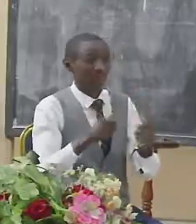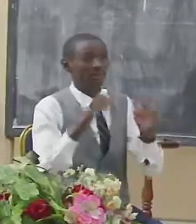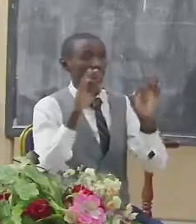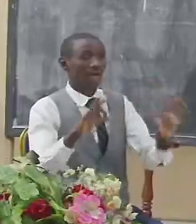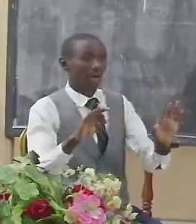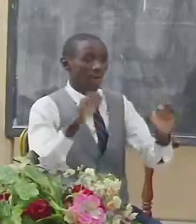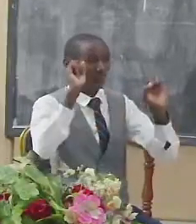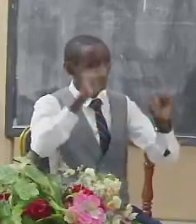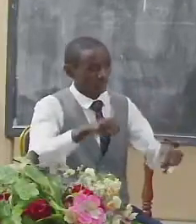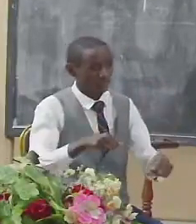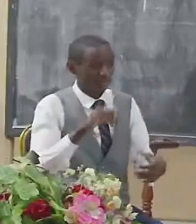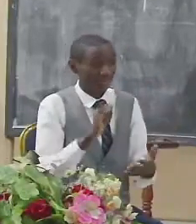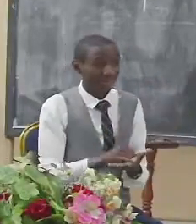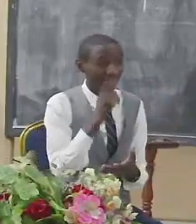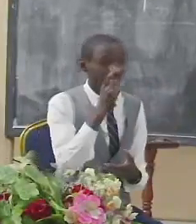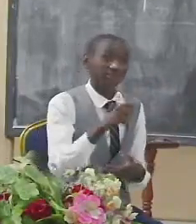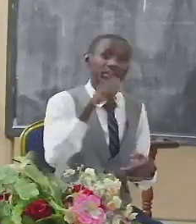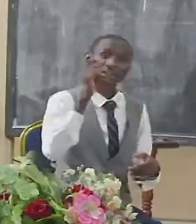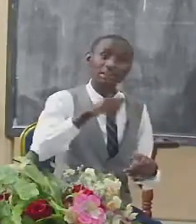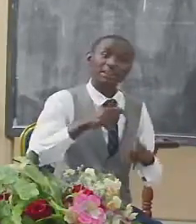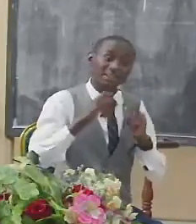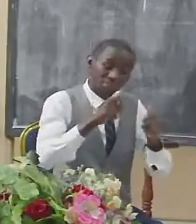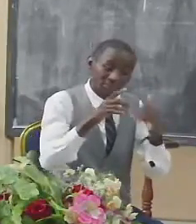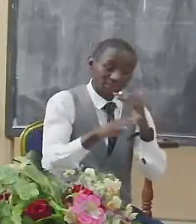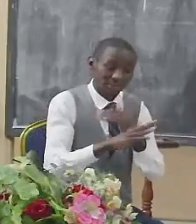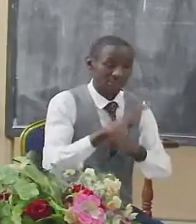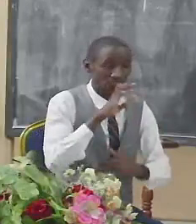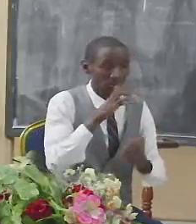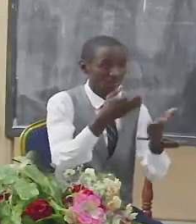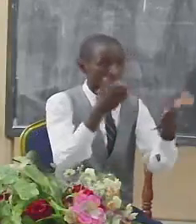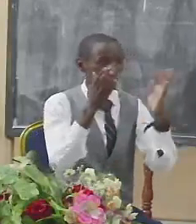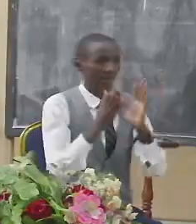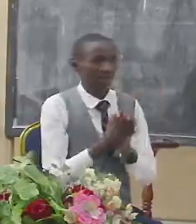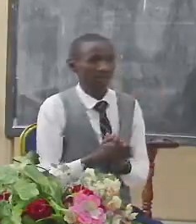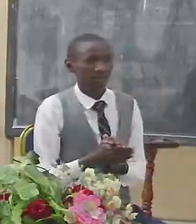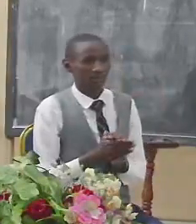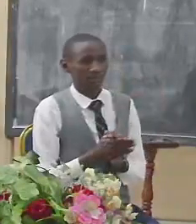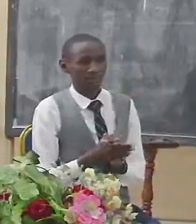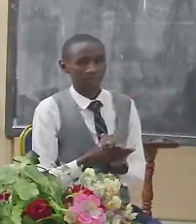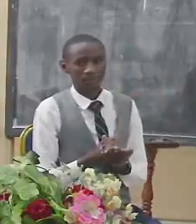Oui, ndio. Urgence est là. Uharaka iko pale.